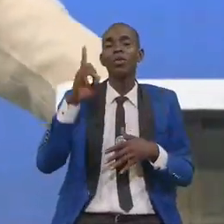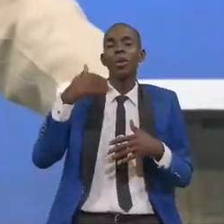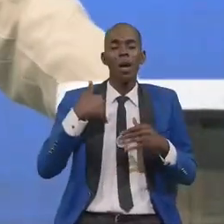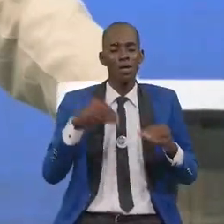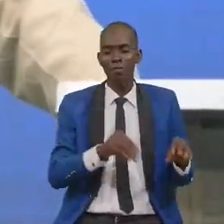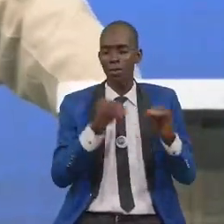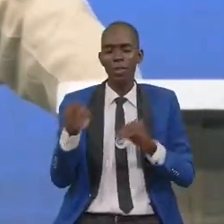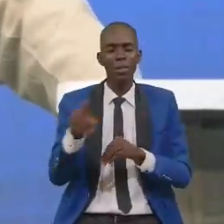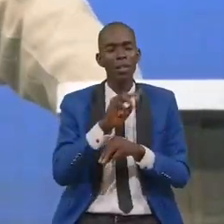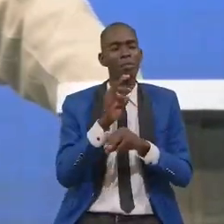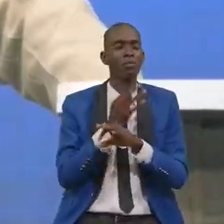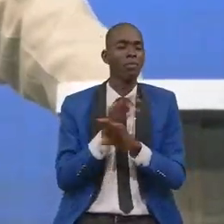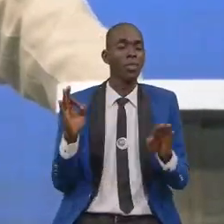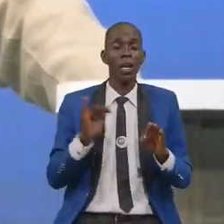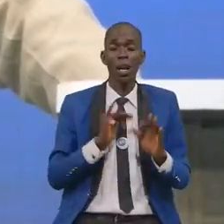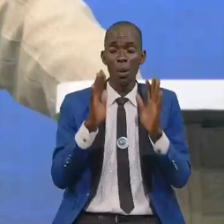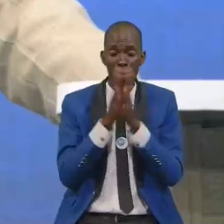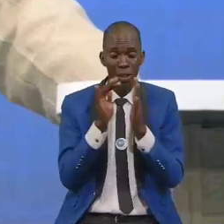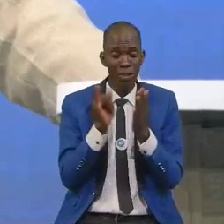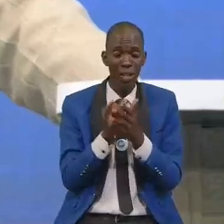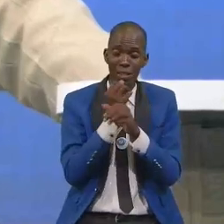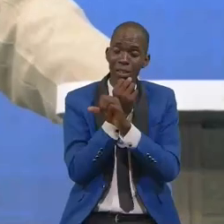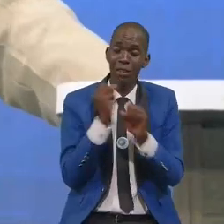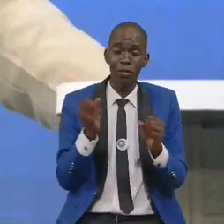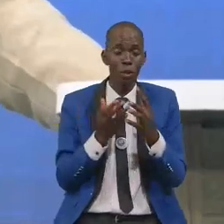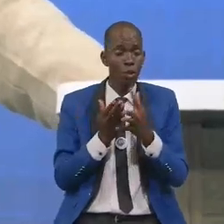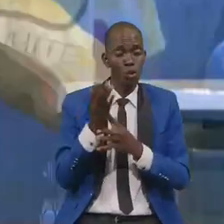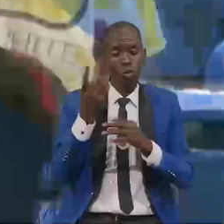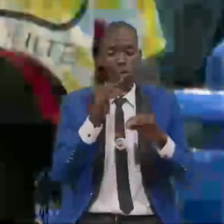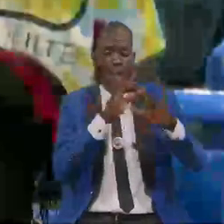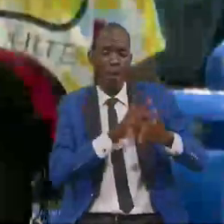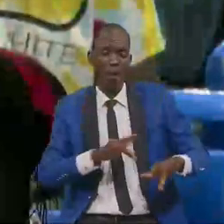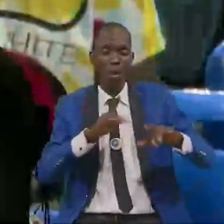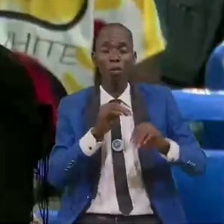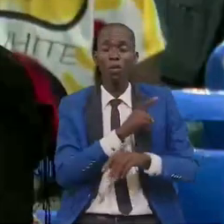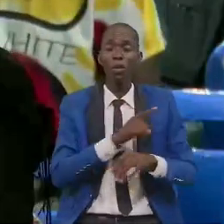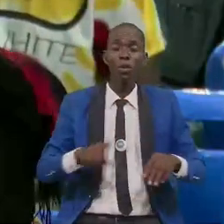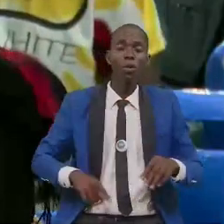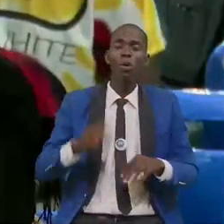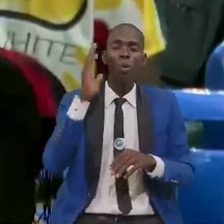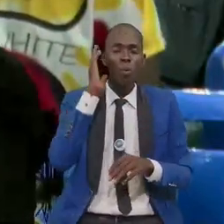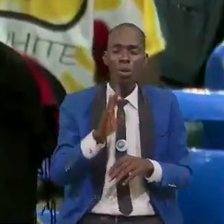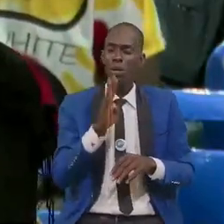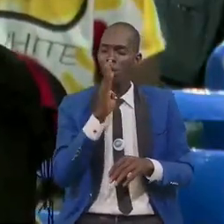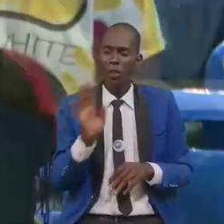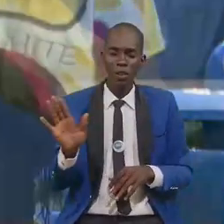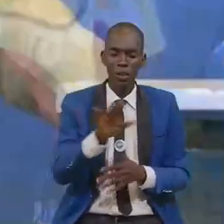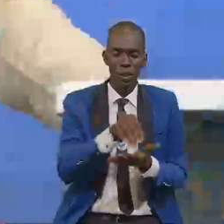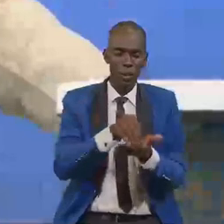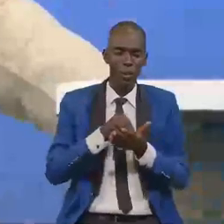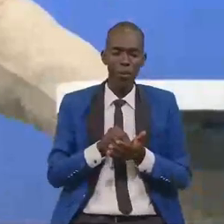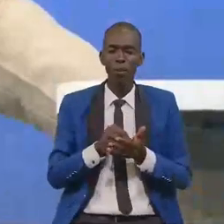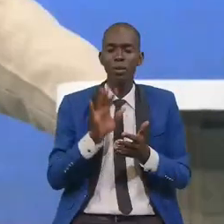franchi et je prie que ce salut pas la musique du Seigneur soit le par le